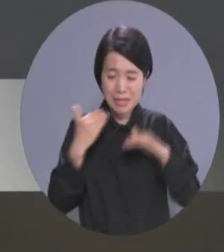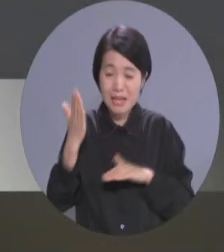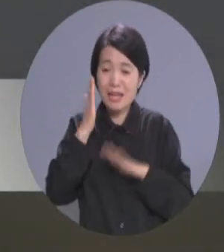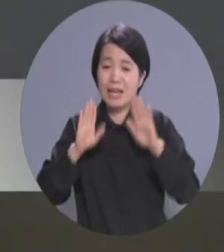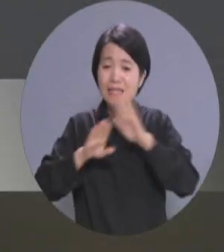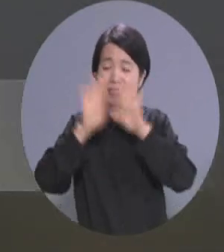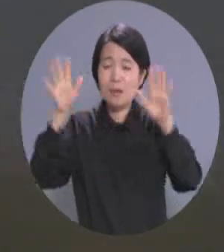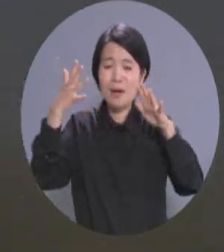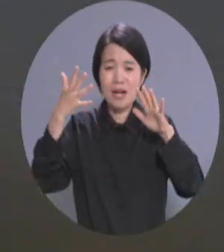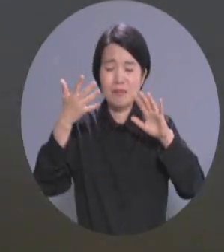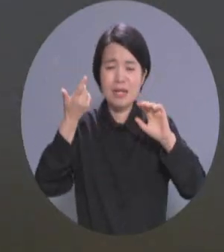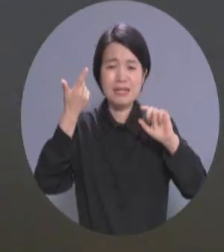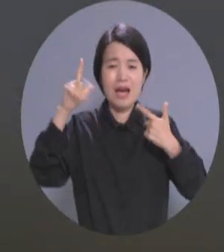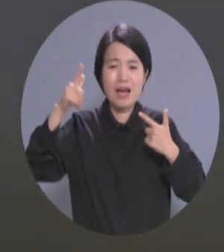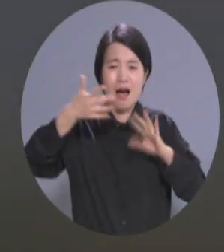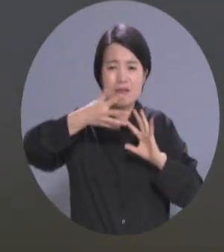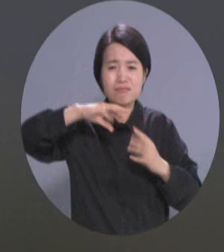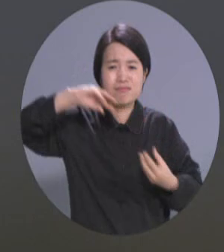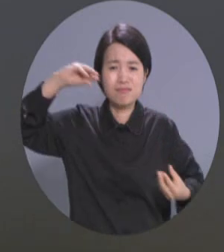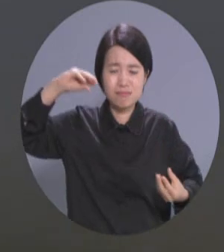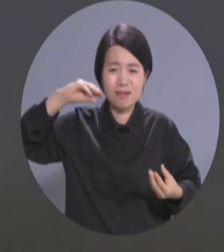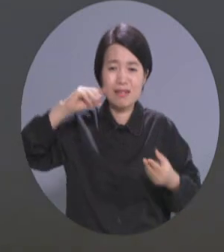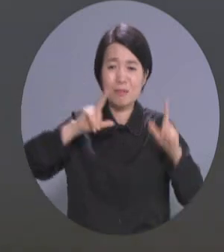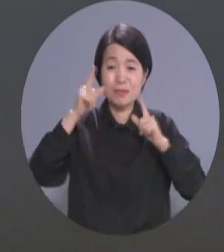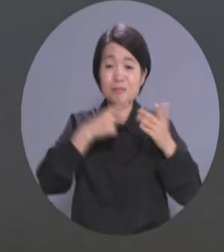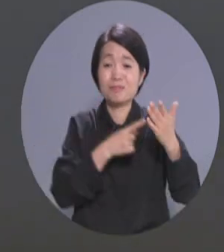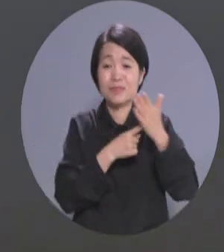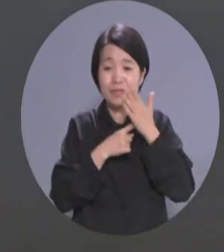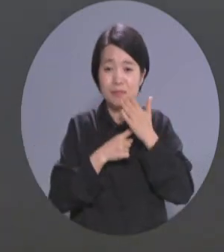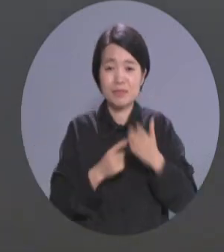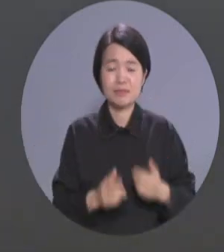하늘에서 부는 바람이 서로 다를 때 나타납니다